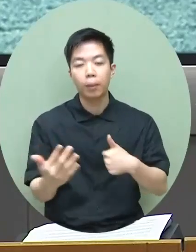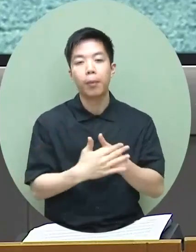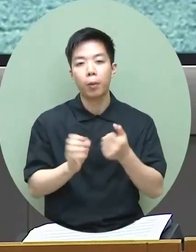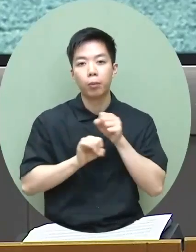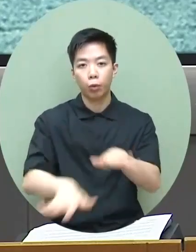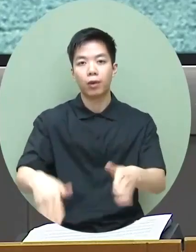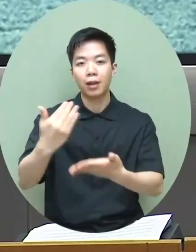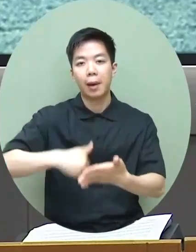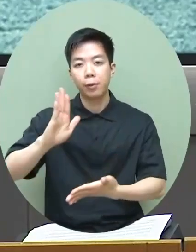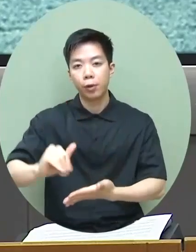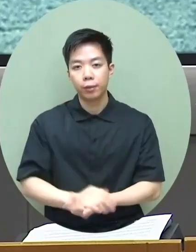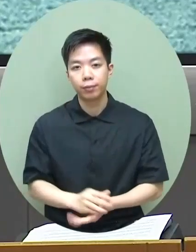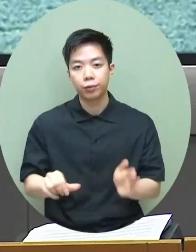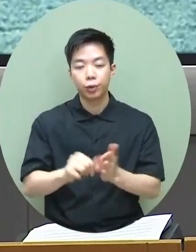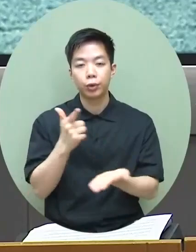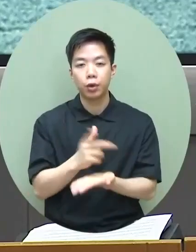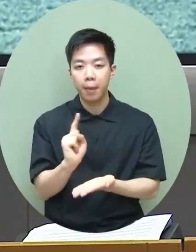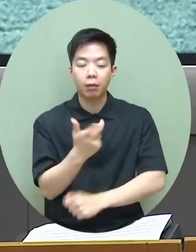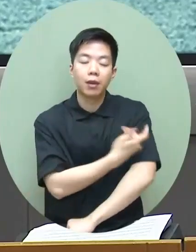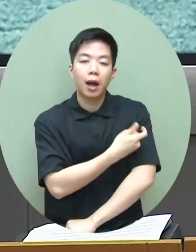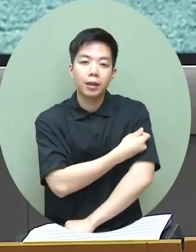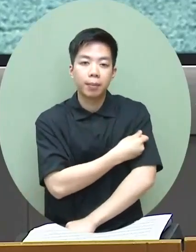的那个严重性跟死亡率。